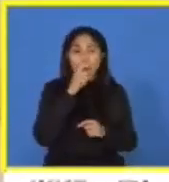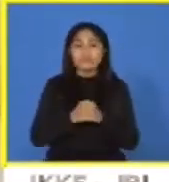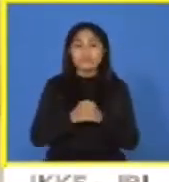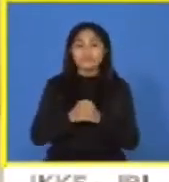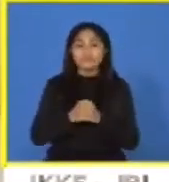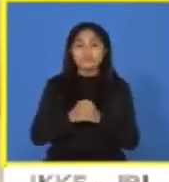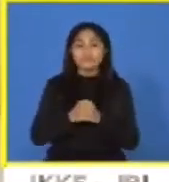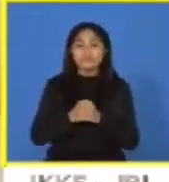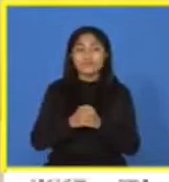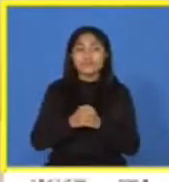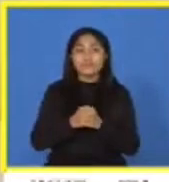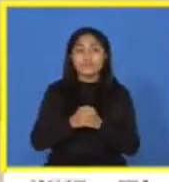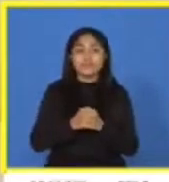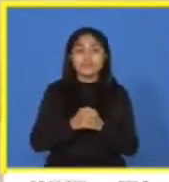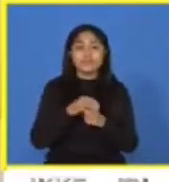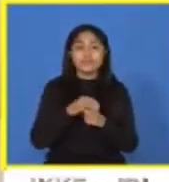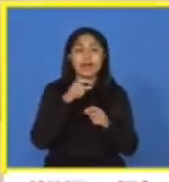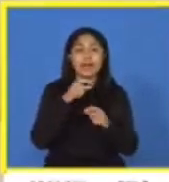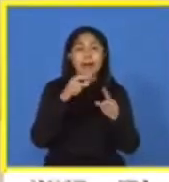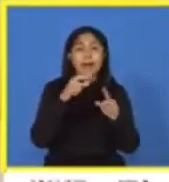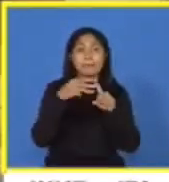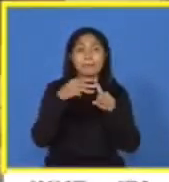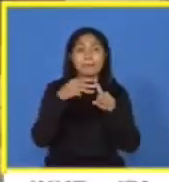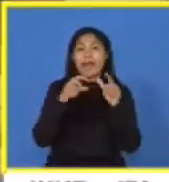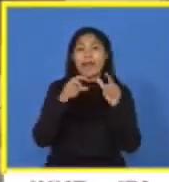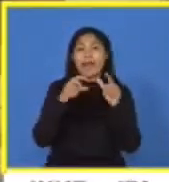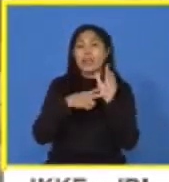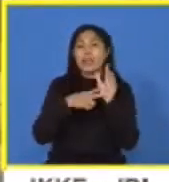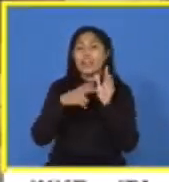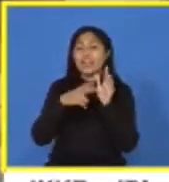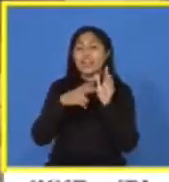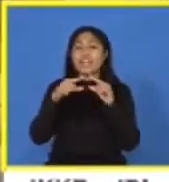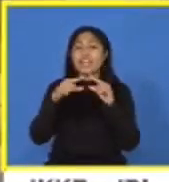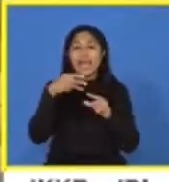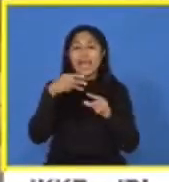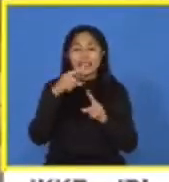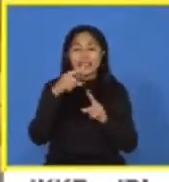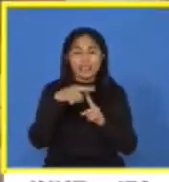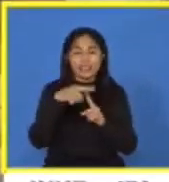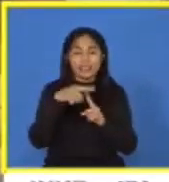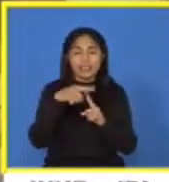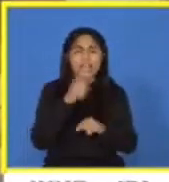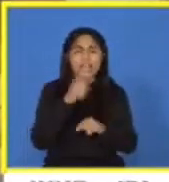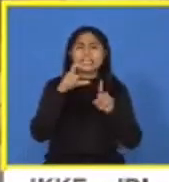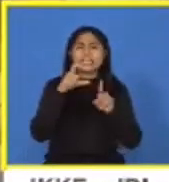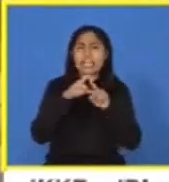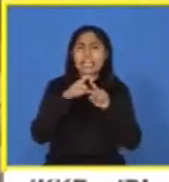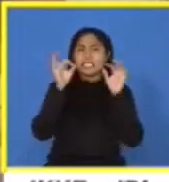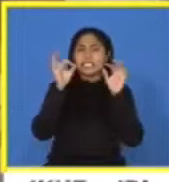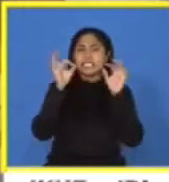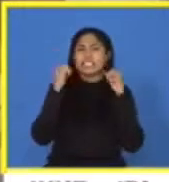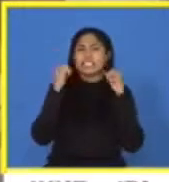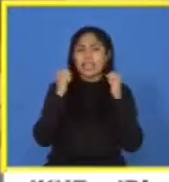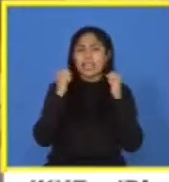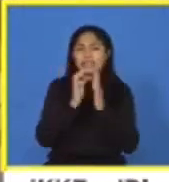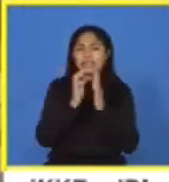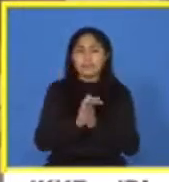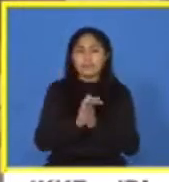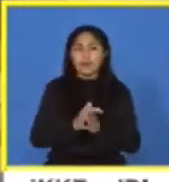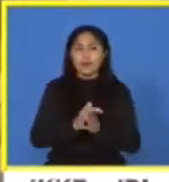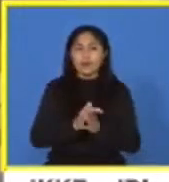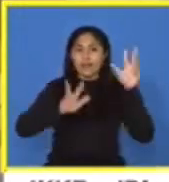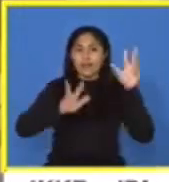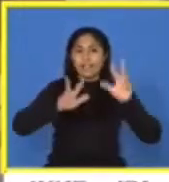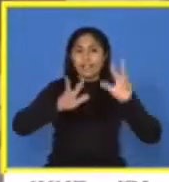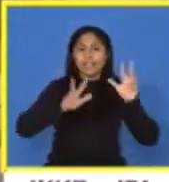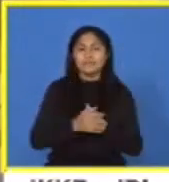MM, beliau adalah staf seksi promosi kesehatan dan pemberdayaan masyarakat dari Dinas Kesehatan dan Kependudukan Provinsi Nusa Tenggara Timur.